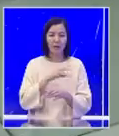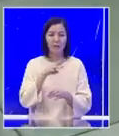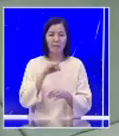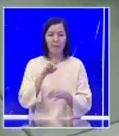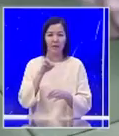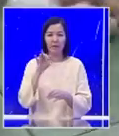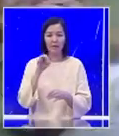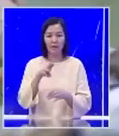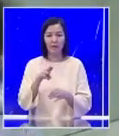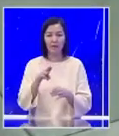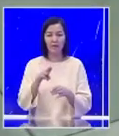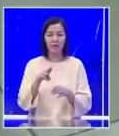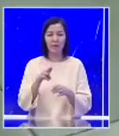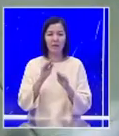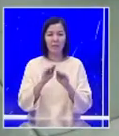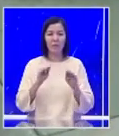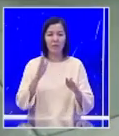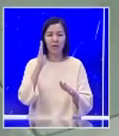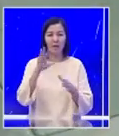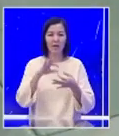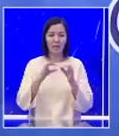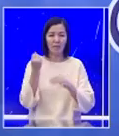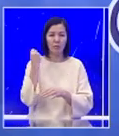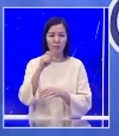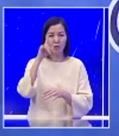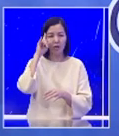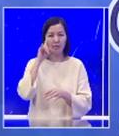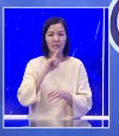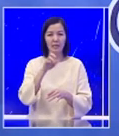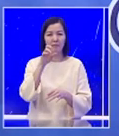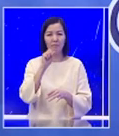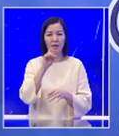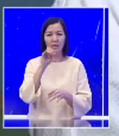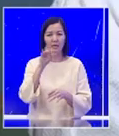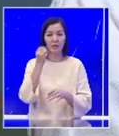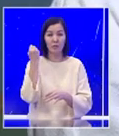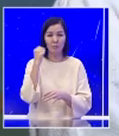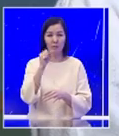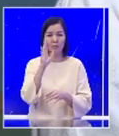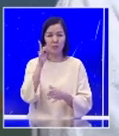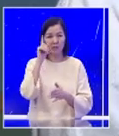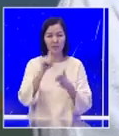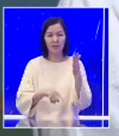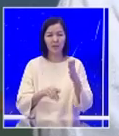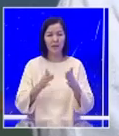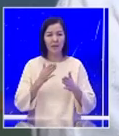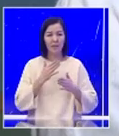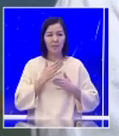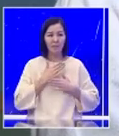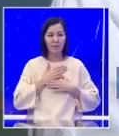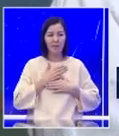Қабдуллаев. Ол шәкірттері арасынан болашақта әлем чемпиондары мен Қазақстан барысы шығарына кәміл сенеді. Мына балаларымның дайындығы маған